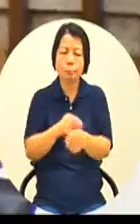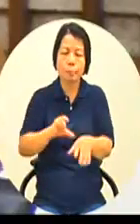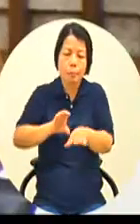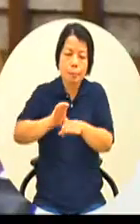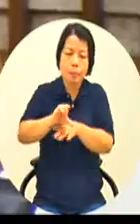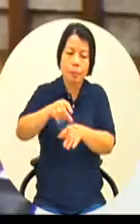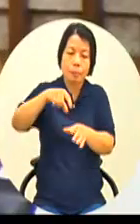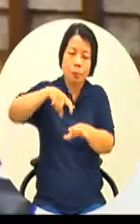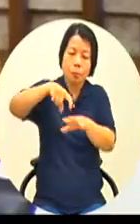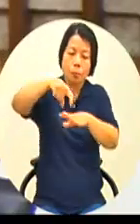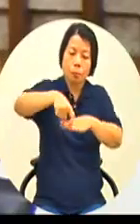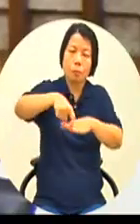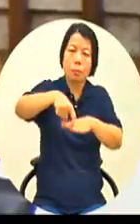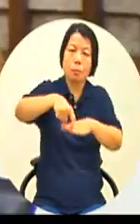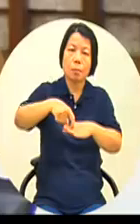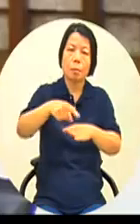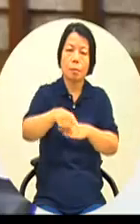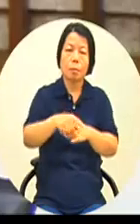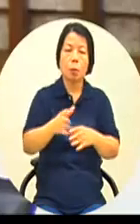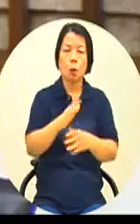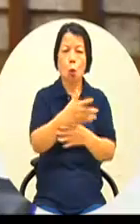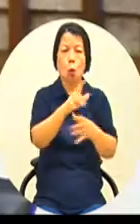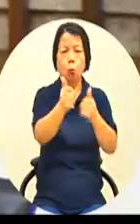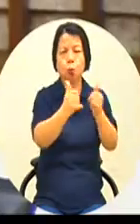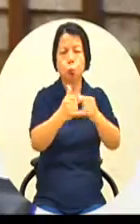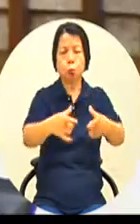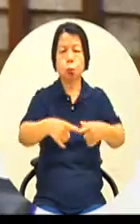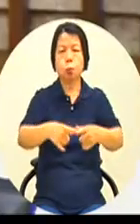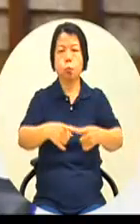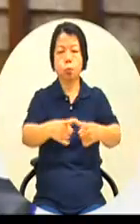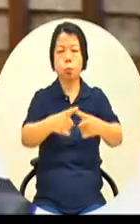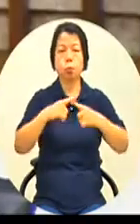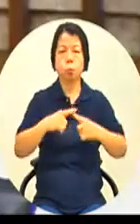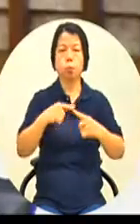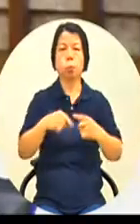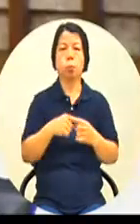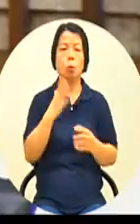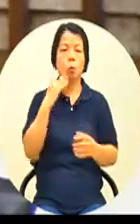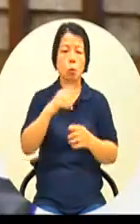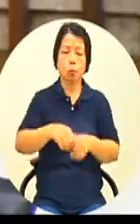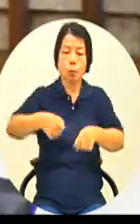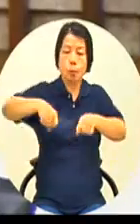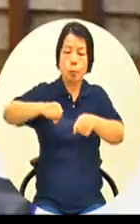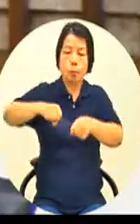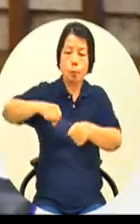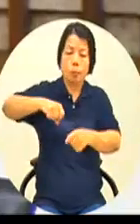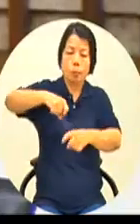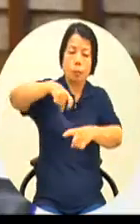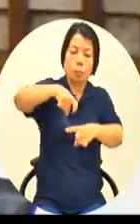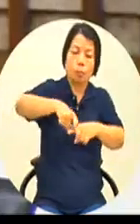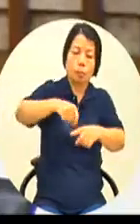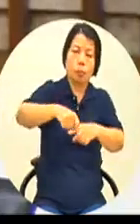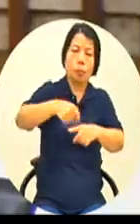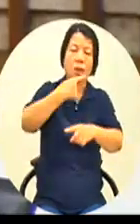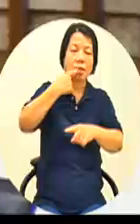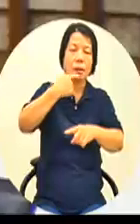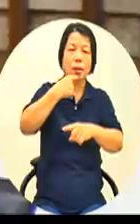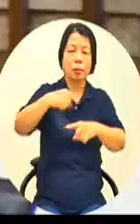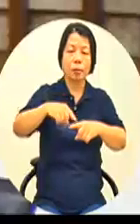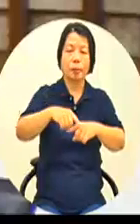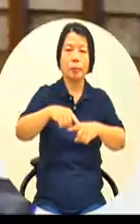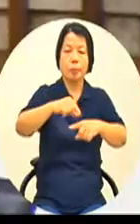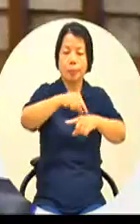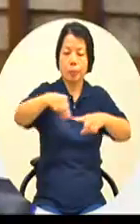车来我本色个服务处，就是讲伊个乌托邦精炼打着头前个啦，过着迄个线单出来